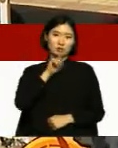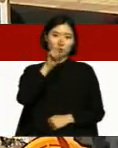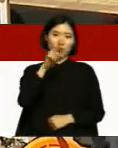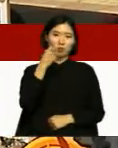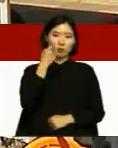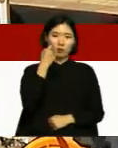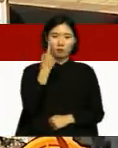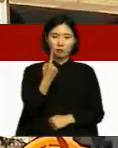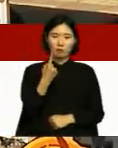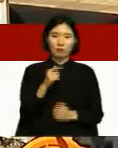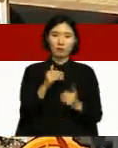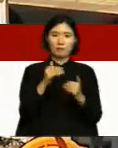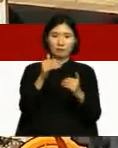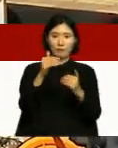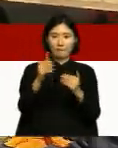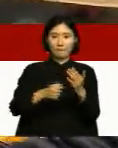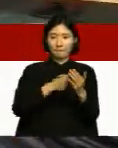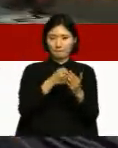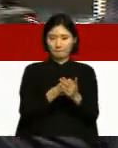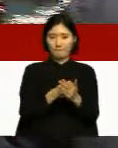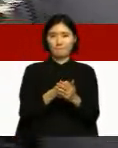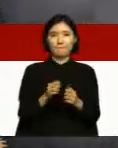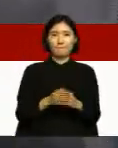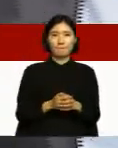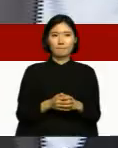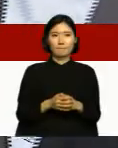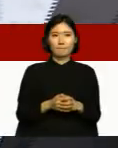달간 진행하기로 하였고,